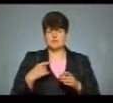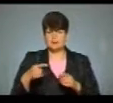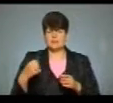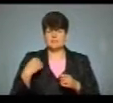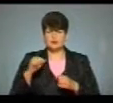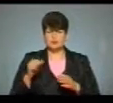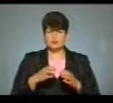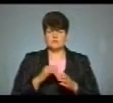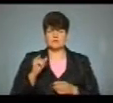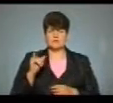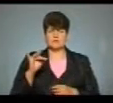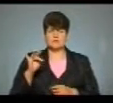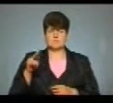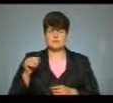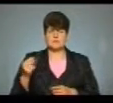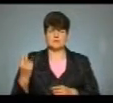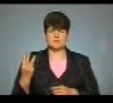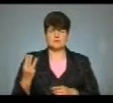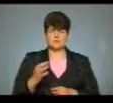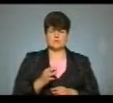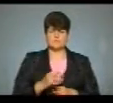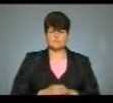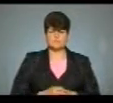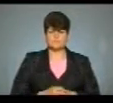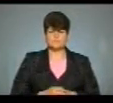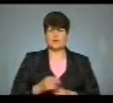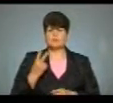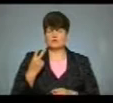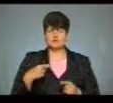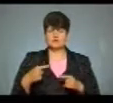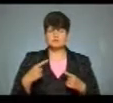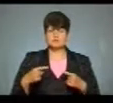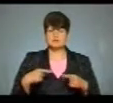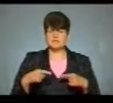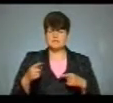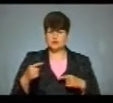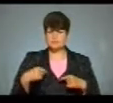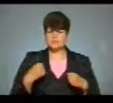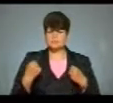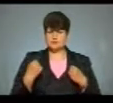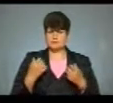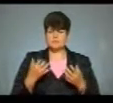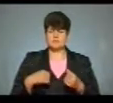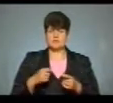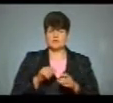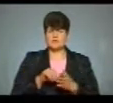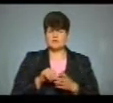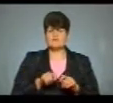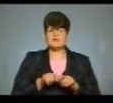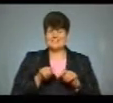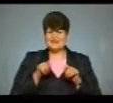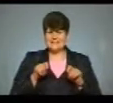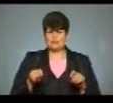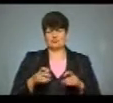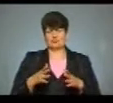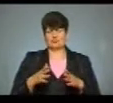рахунком 3-0. Двоє тернопільських спортсменів беруть участь у відкритому чемпіонаті України з велосипедного